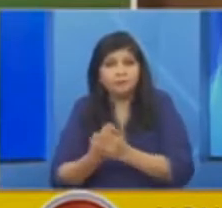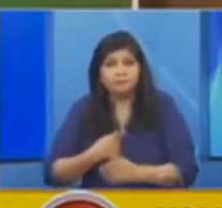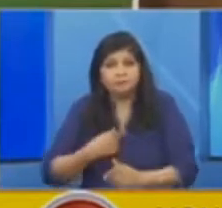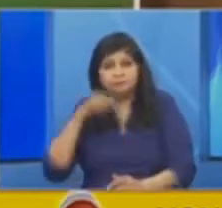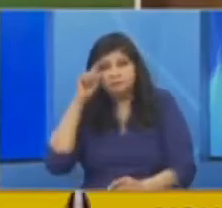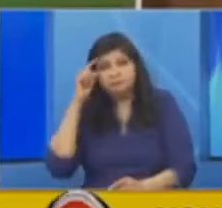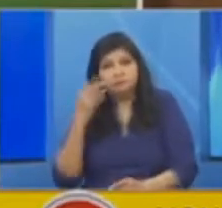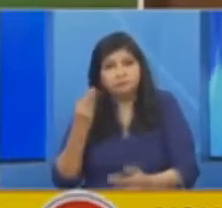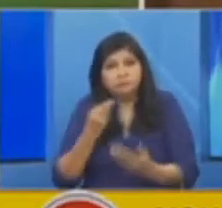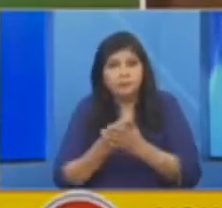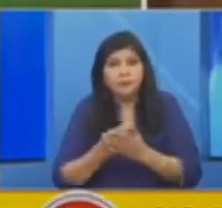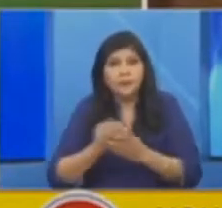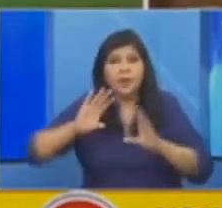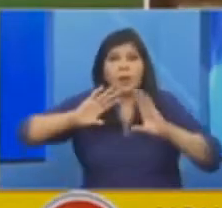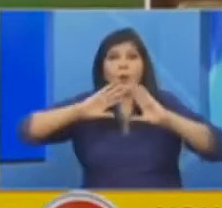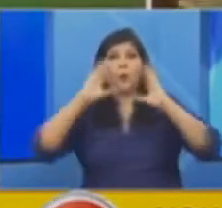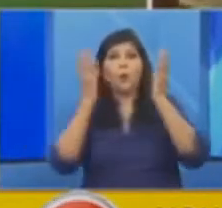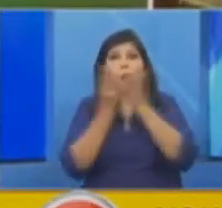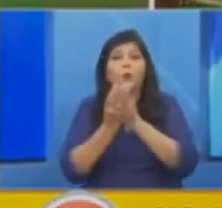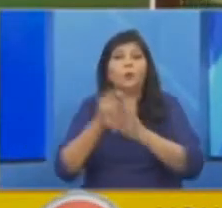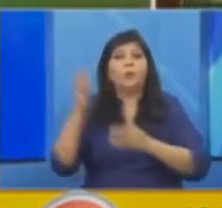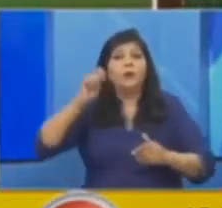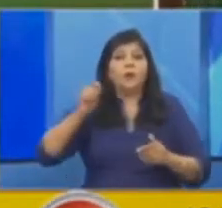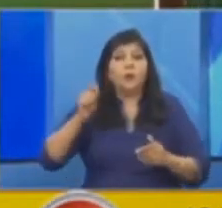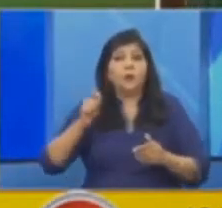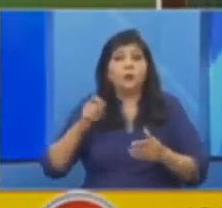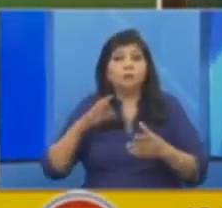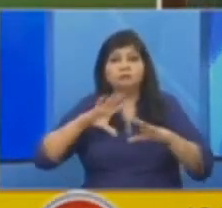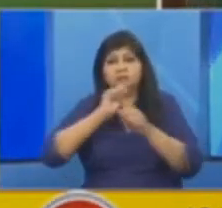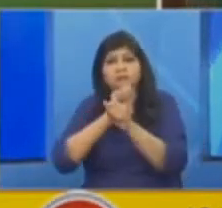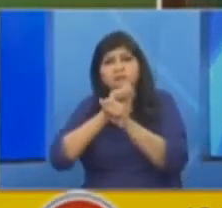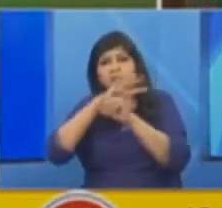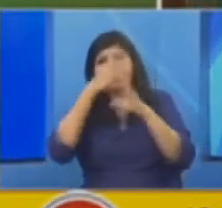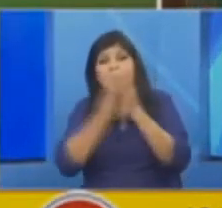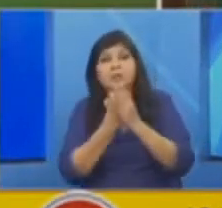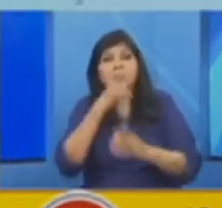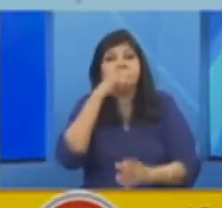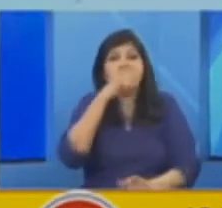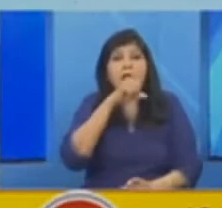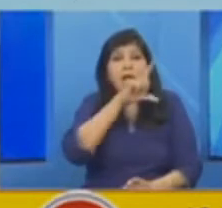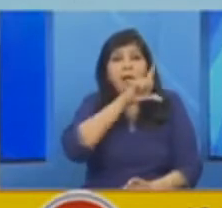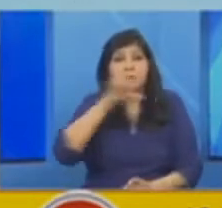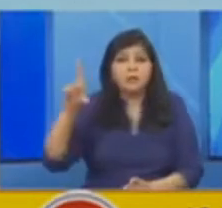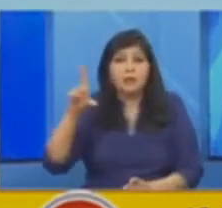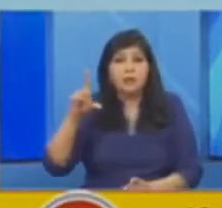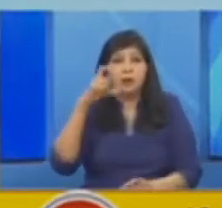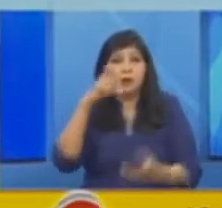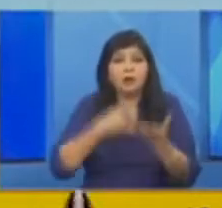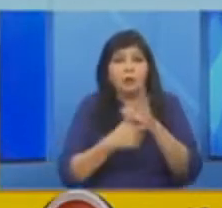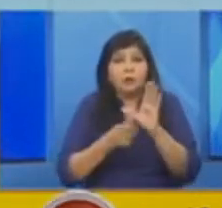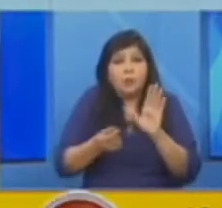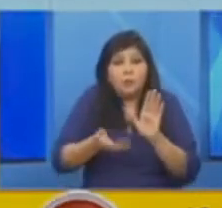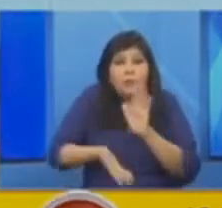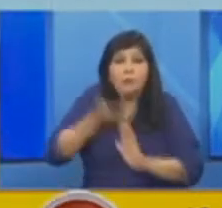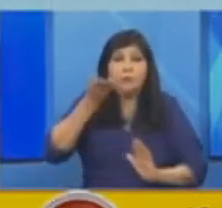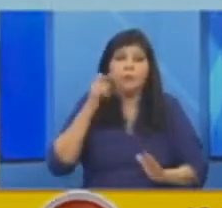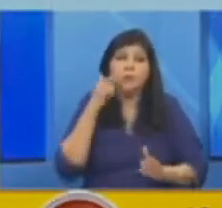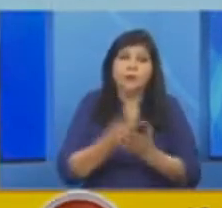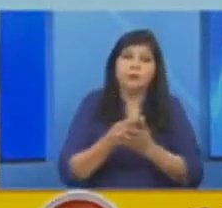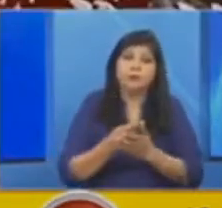होगा कि ग्लोबल टॉइ इंडिस्टी सात लाग करोड रूपियों से भी अधिक की हैं